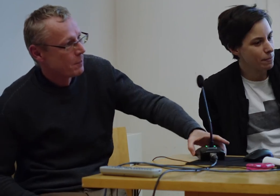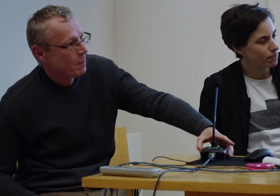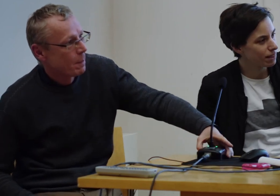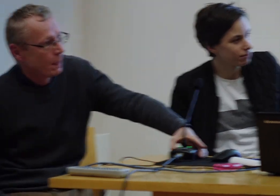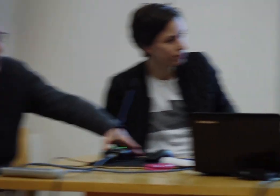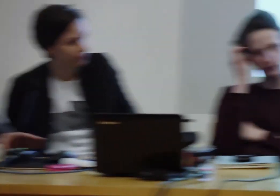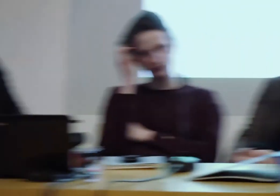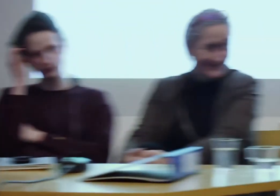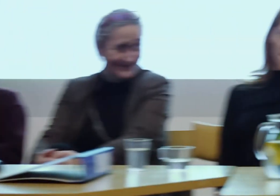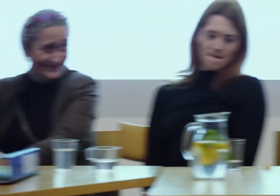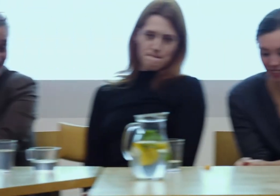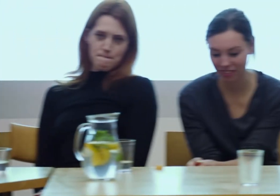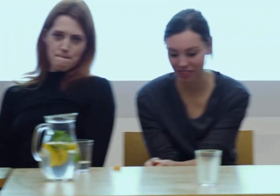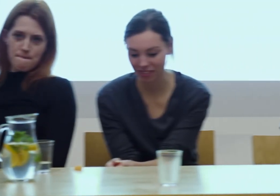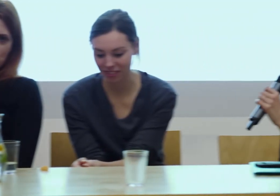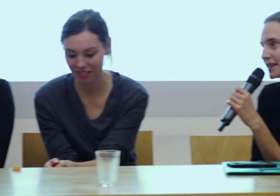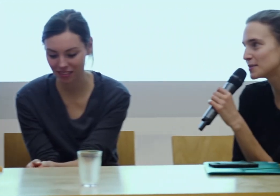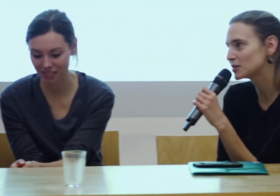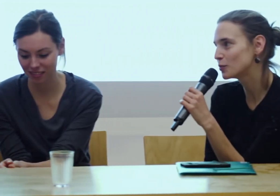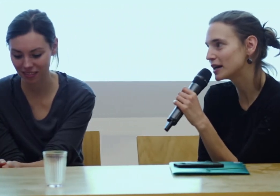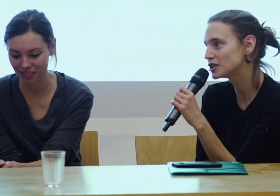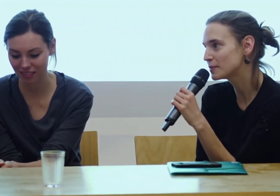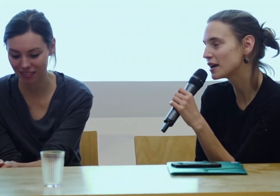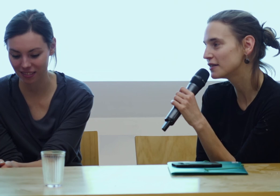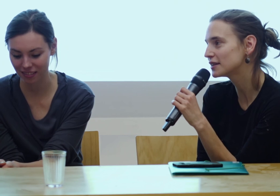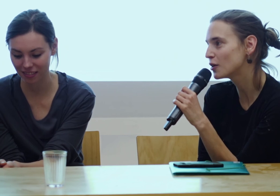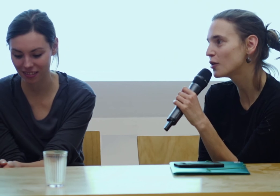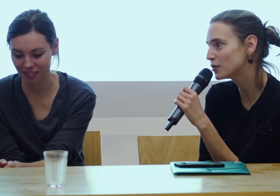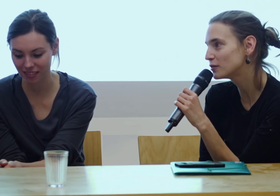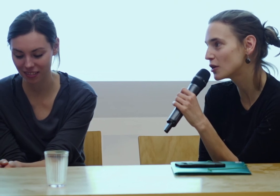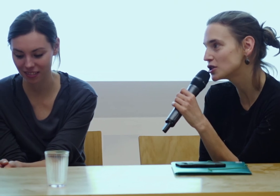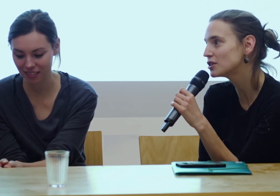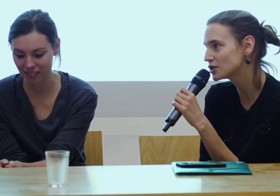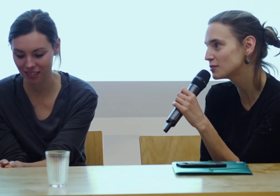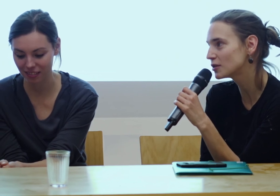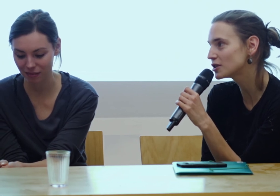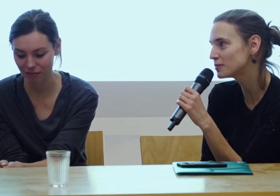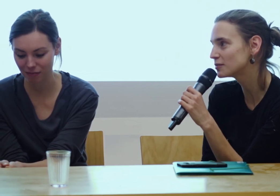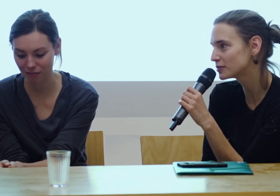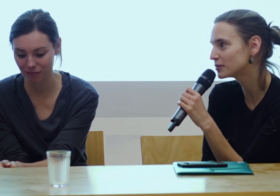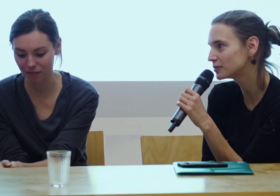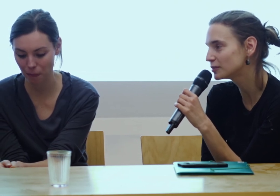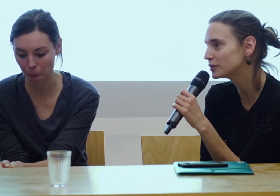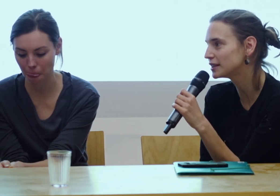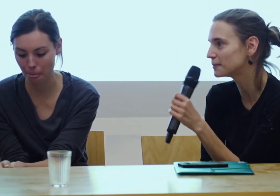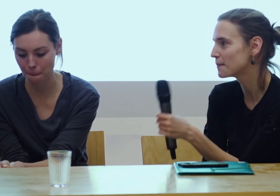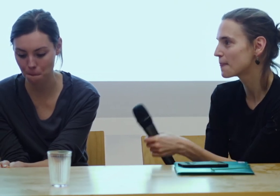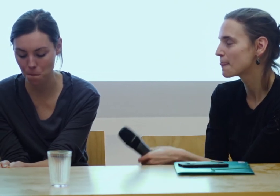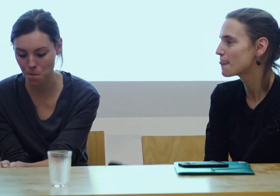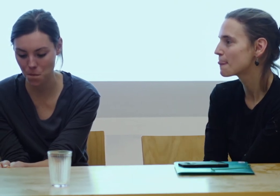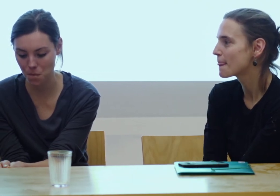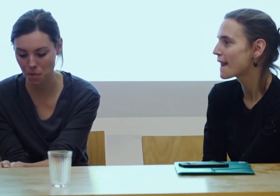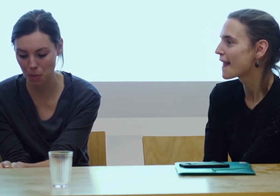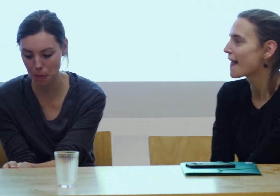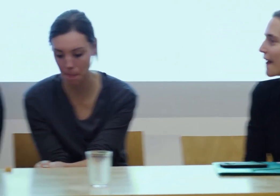ta cesta přes tu péči, jestli to není nějaká cesta přes tu péči právě z toho nebo vyloučení, populace. o čem no. Mluvíte.